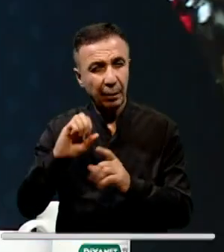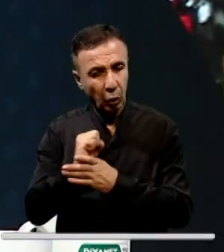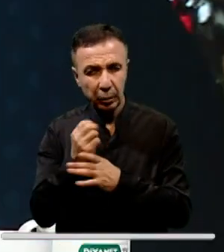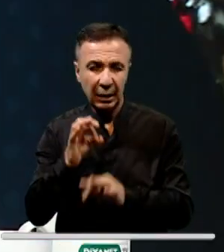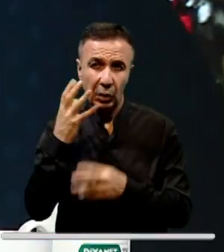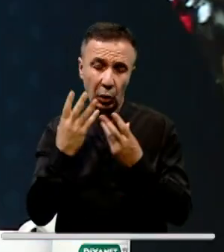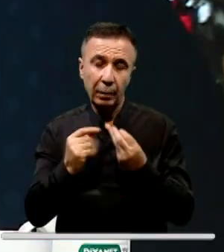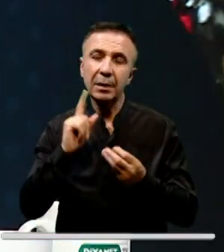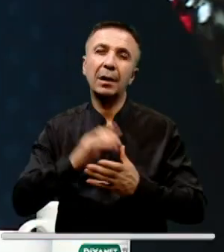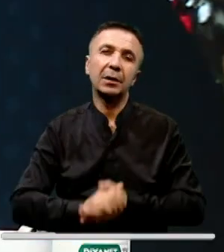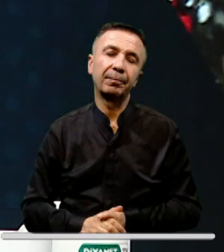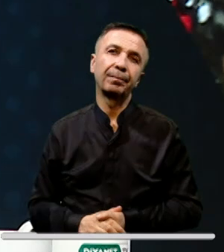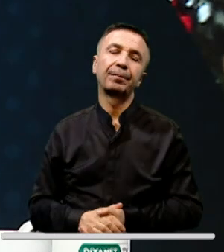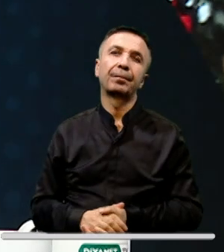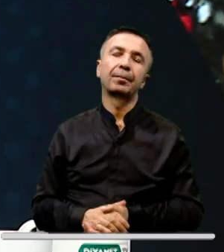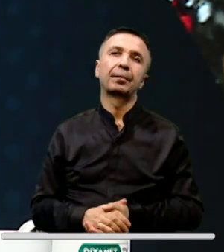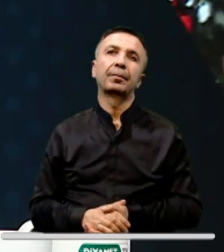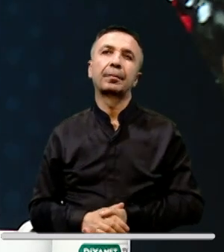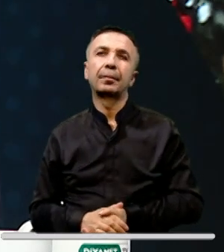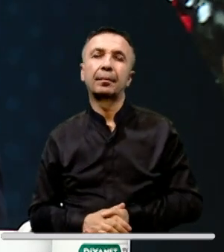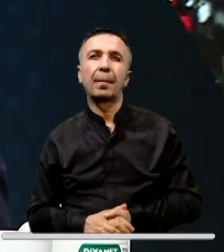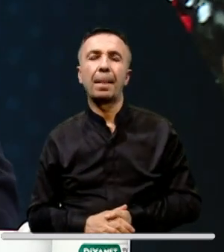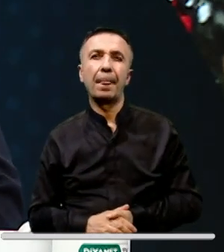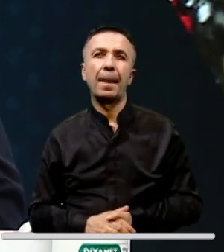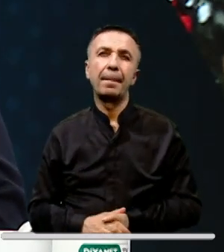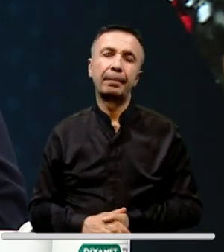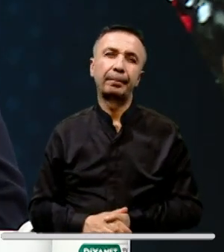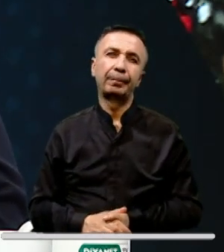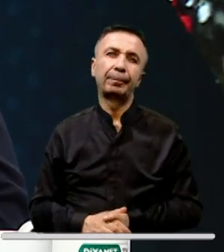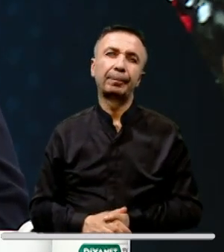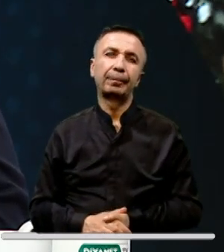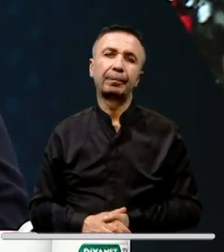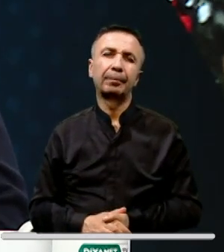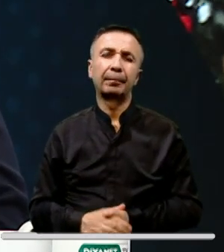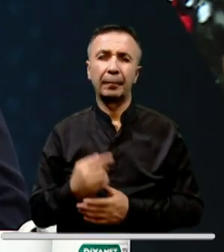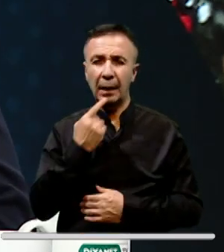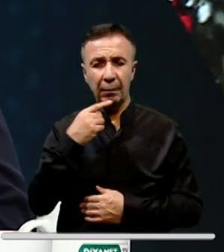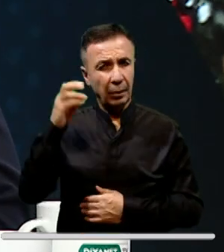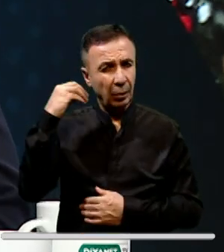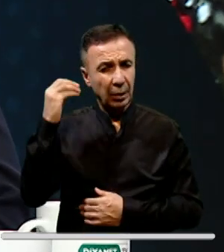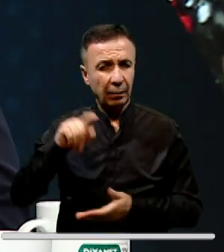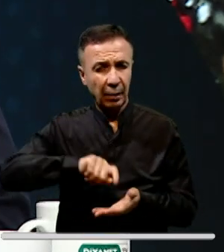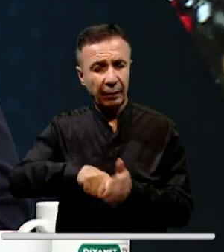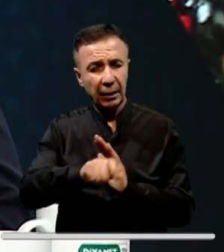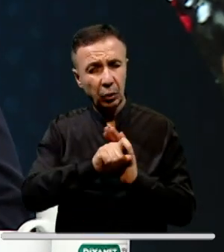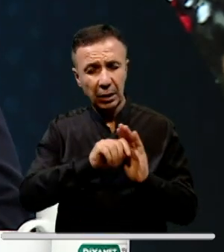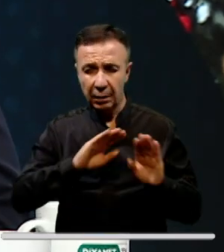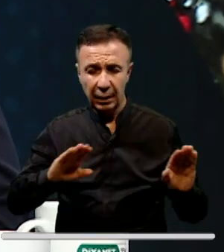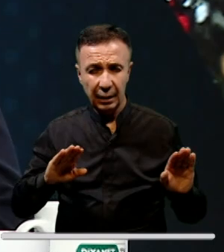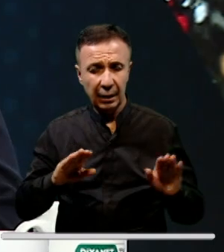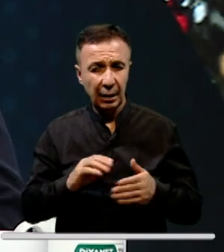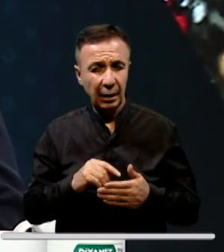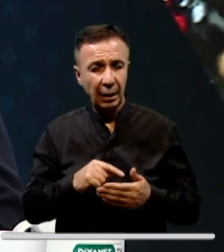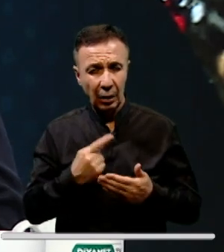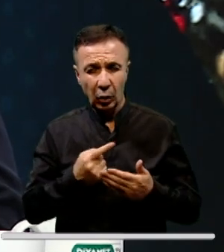Eee ev Şurayı da biraz netleştirelim istiyorum hocam diyelim ki Hocaefendi Fatiha'yı bitirdi kıraatten de bir